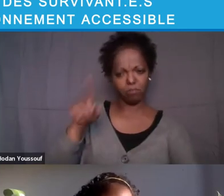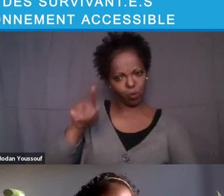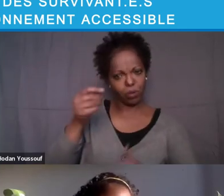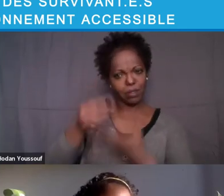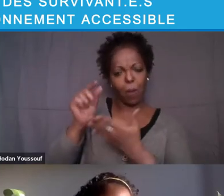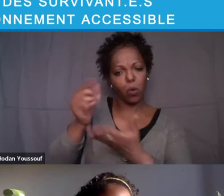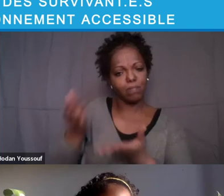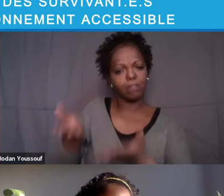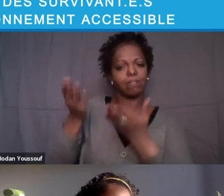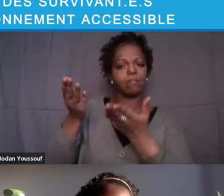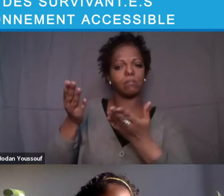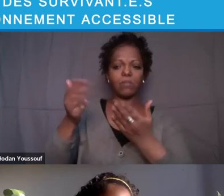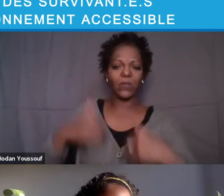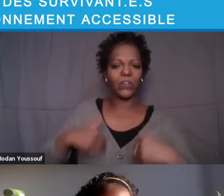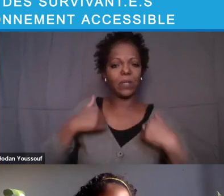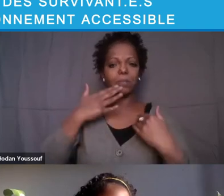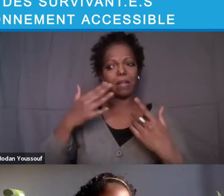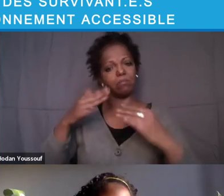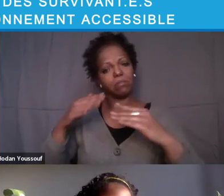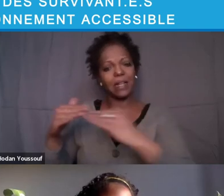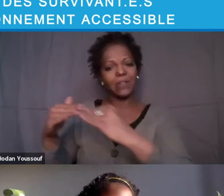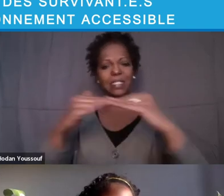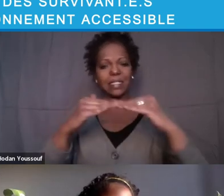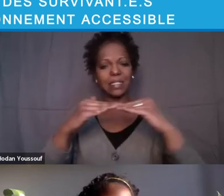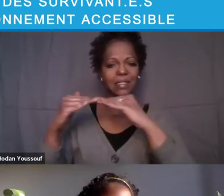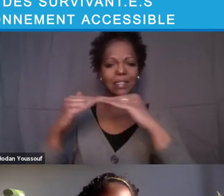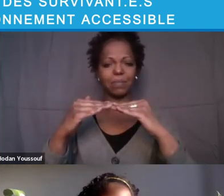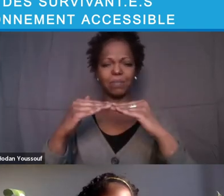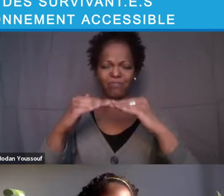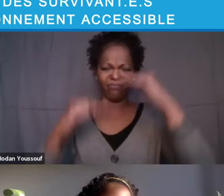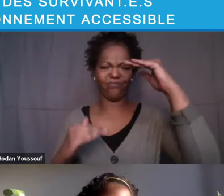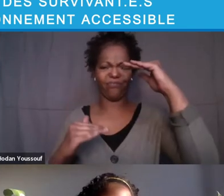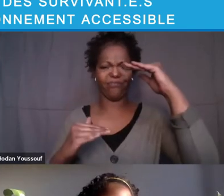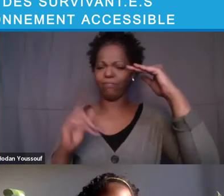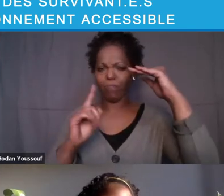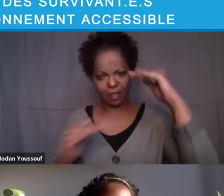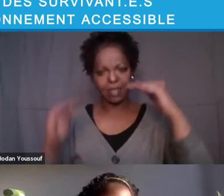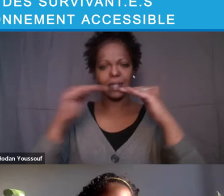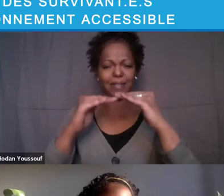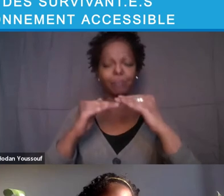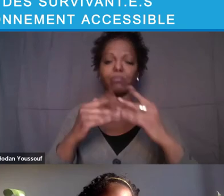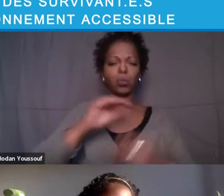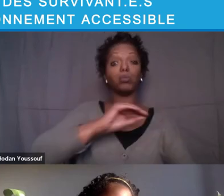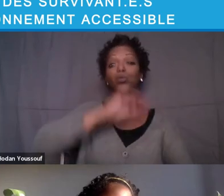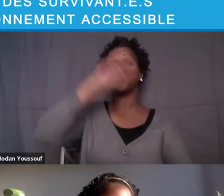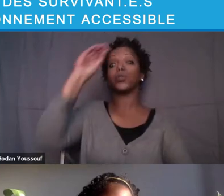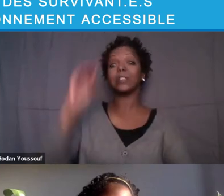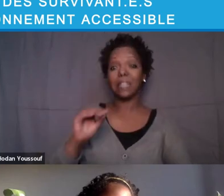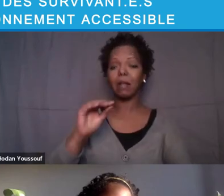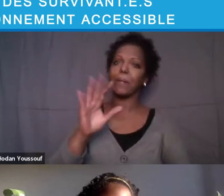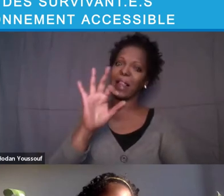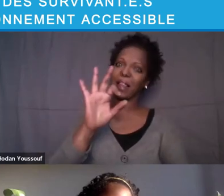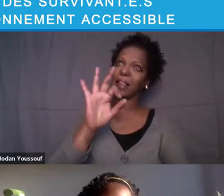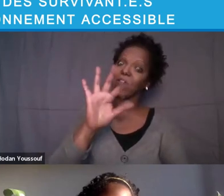aller à l'école, au cégep ou à l'université. Et souvent, même les employeurs vont abuser de